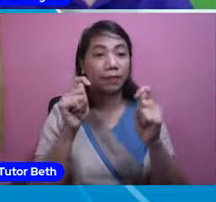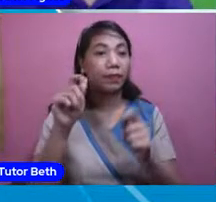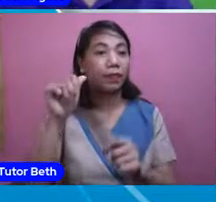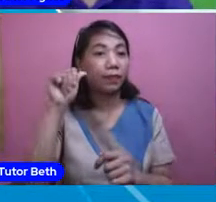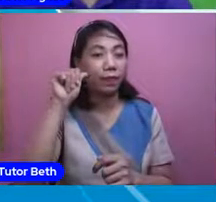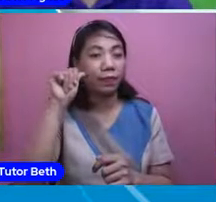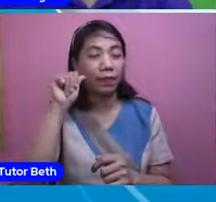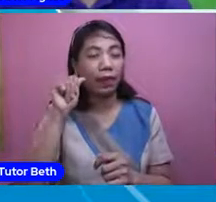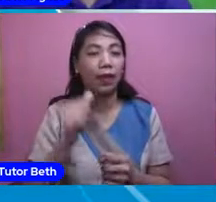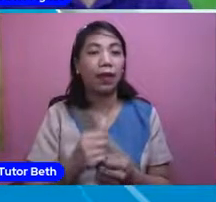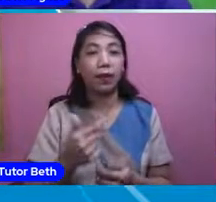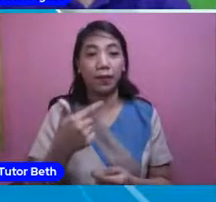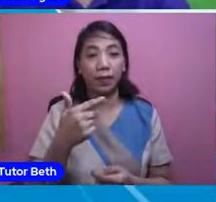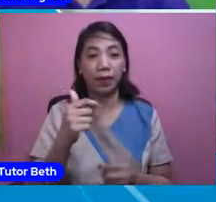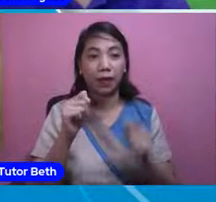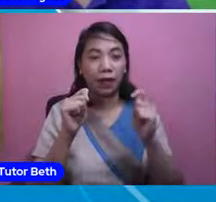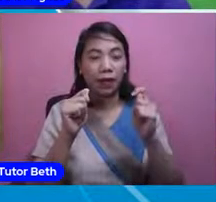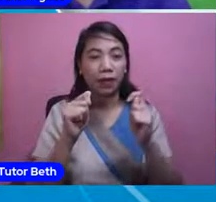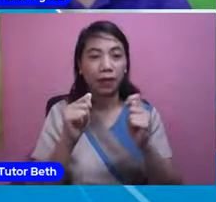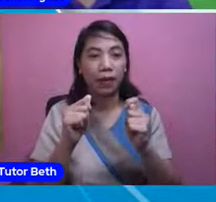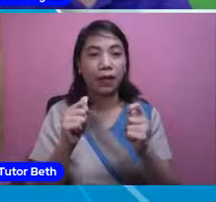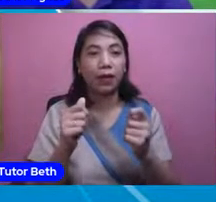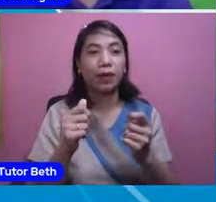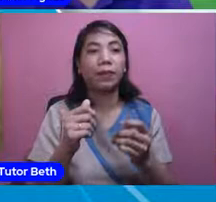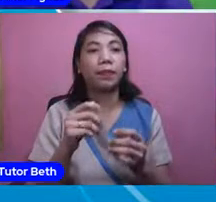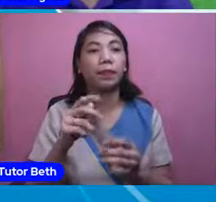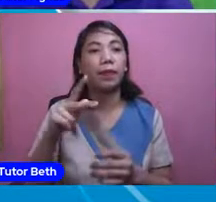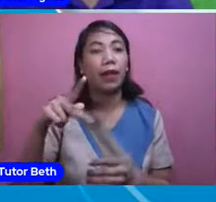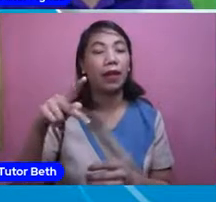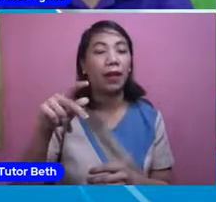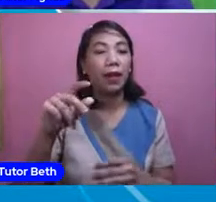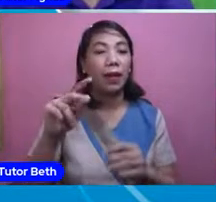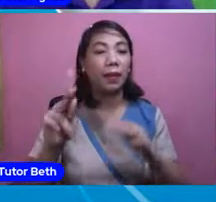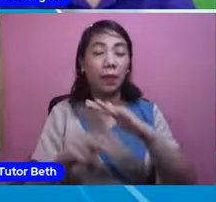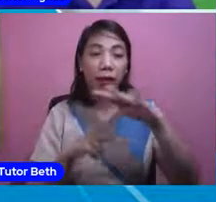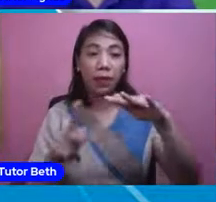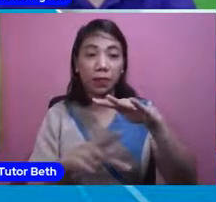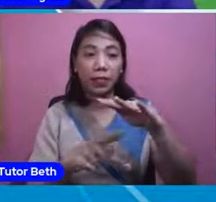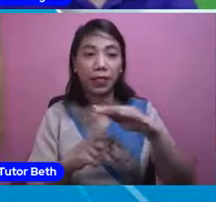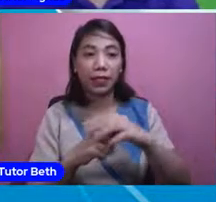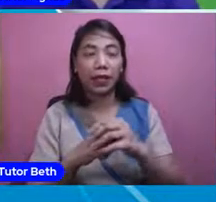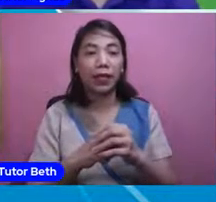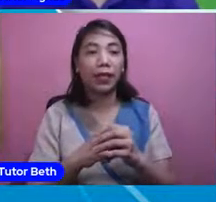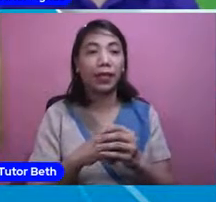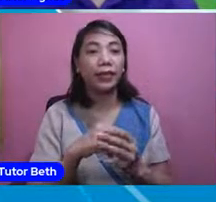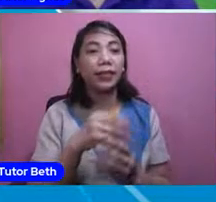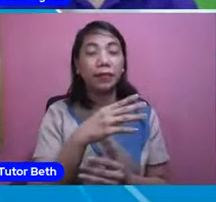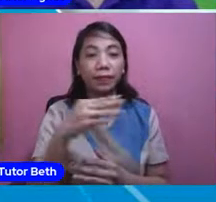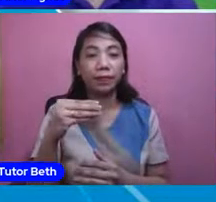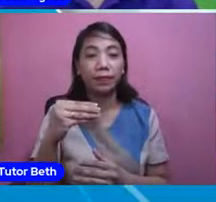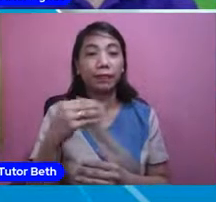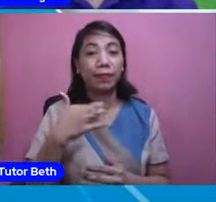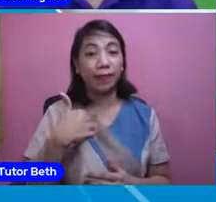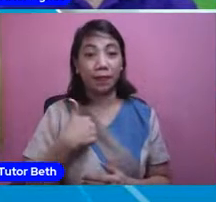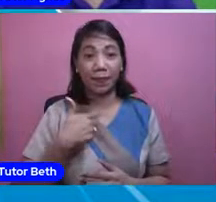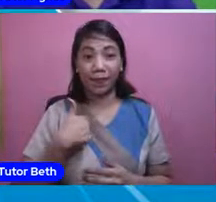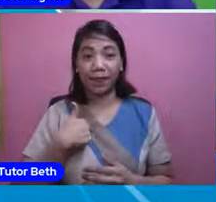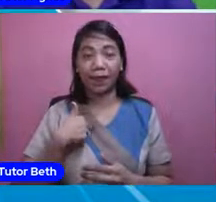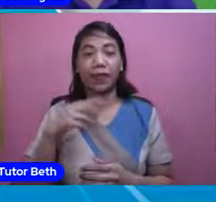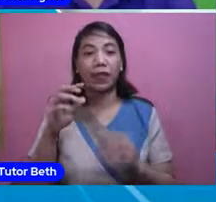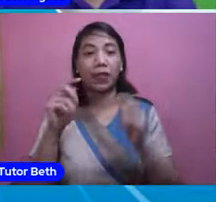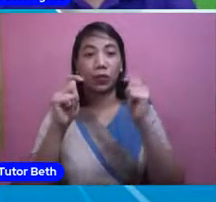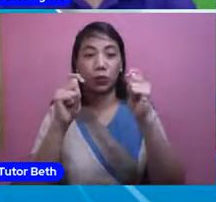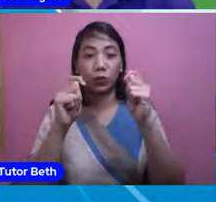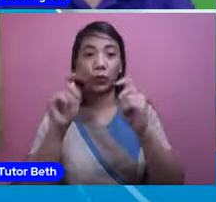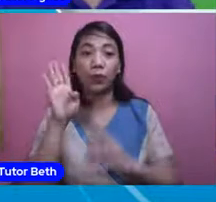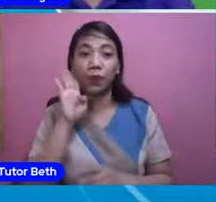Ako nga pala si Teacher Agnes from Las Piñas Elementary School. At yung magiging interpreter natin o yung